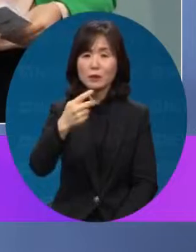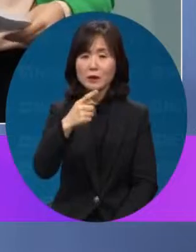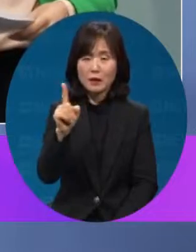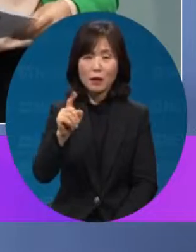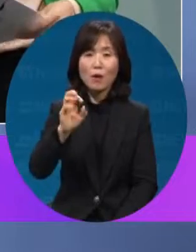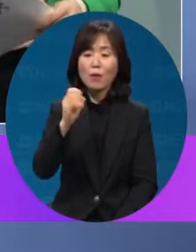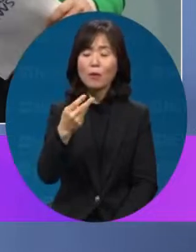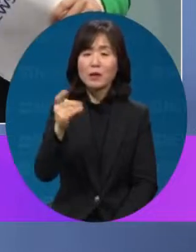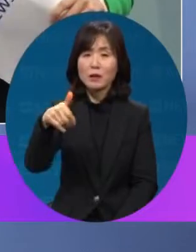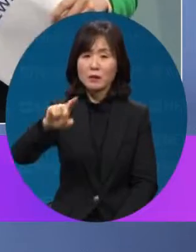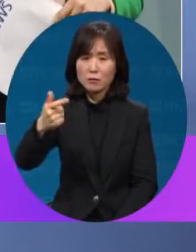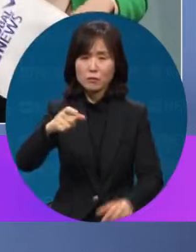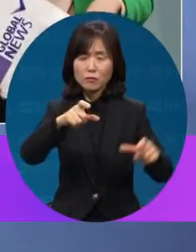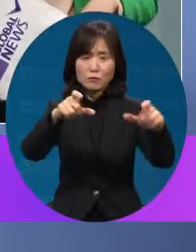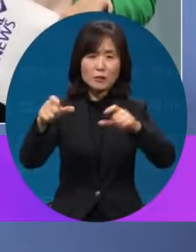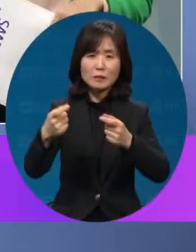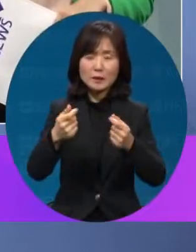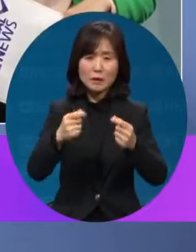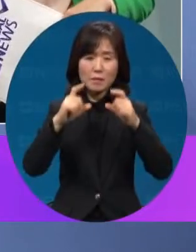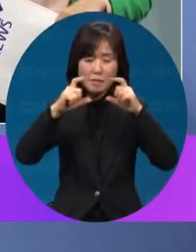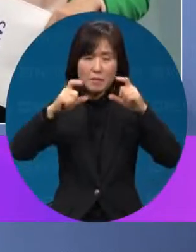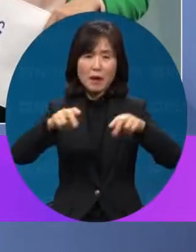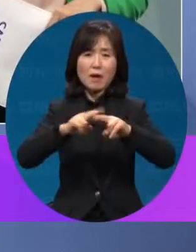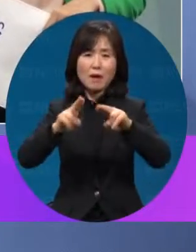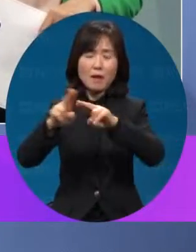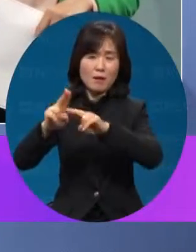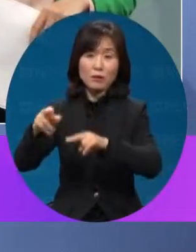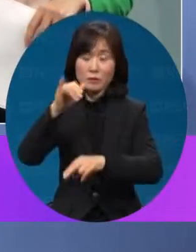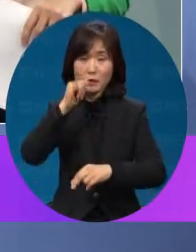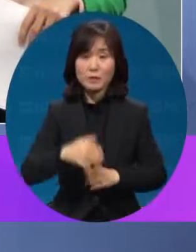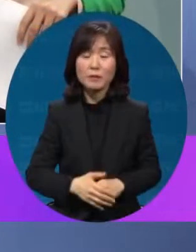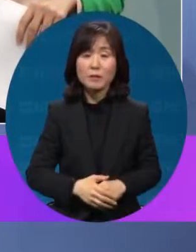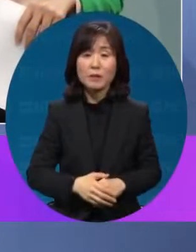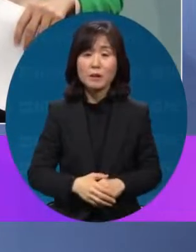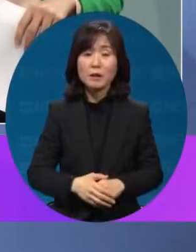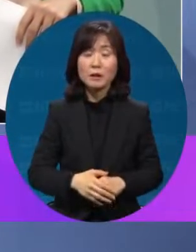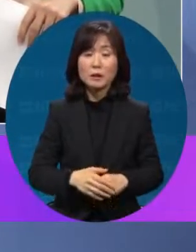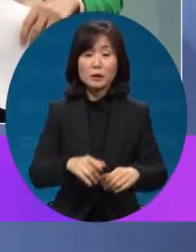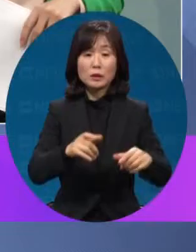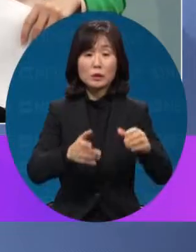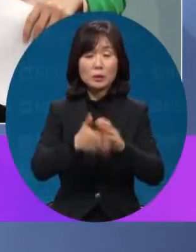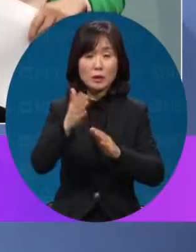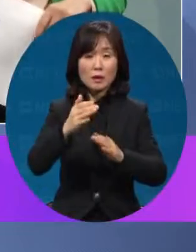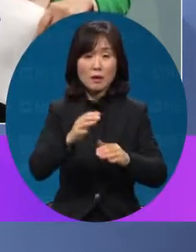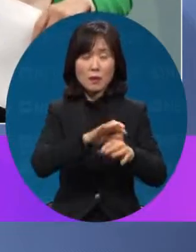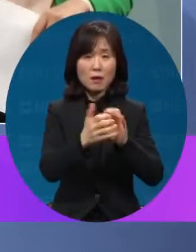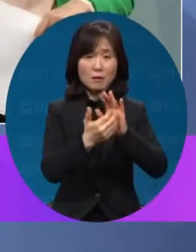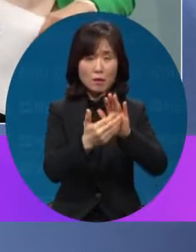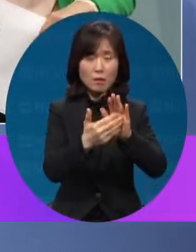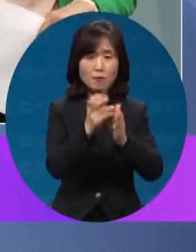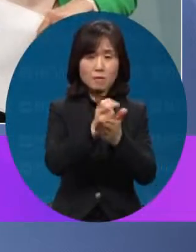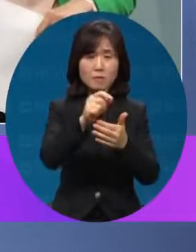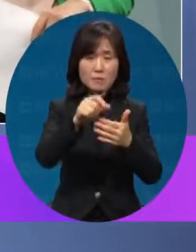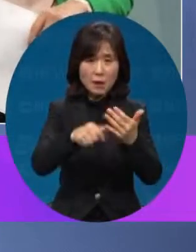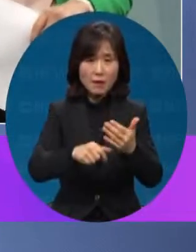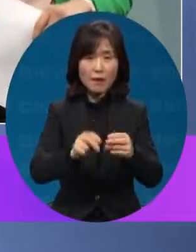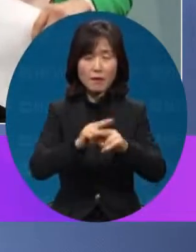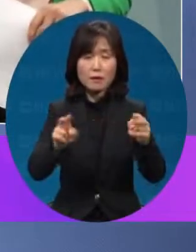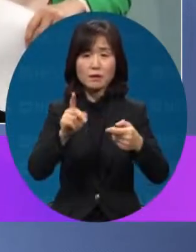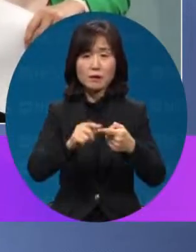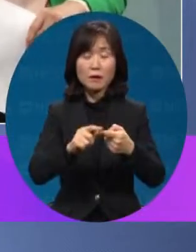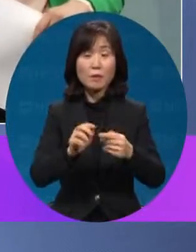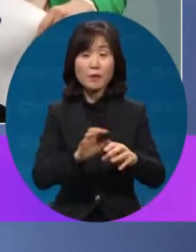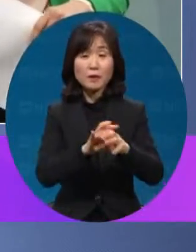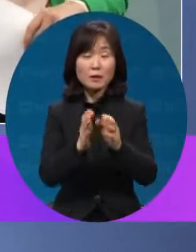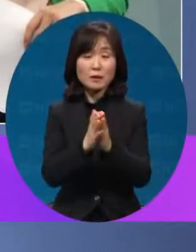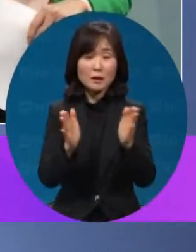등도 뒤따라 비슷한 조처를 내놓고 있습니다. 뉴욕타임즈는 이날 도시들의 잇따른 방역 조처 해제를 두고 이 팬데믹 시작